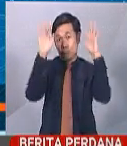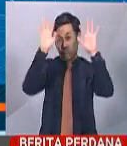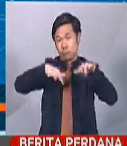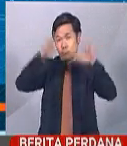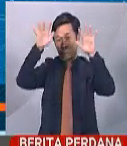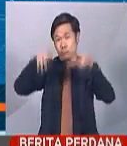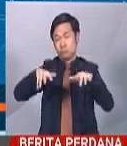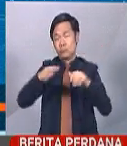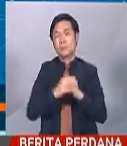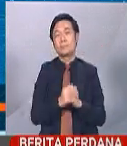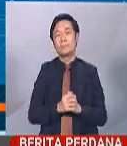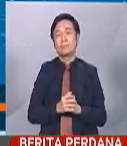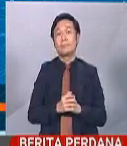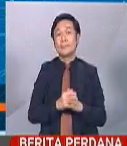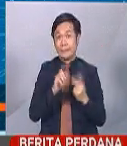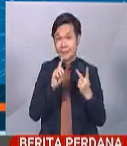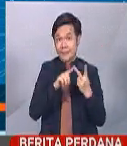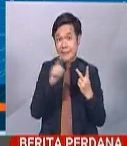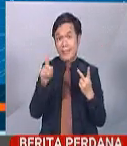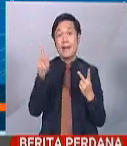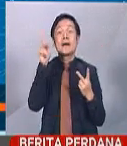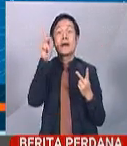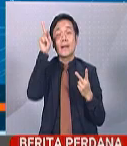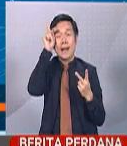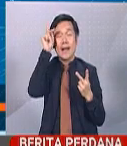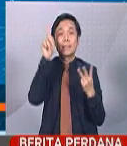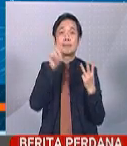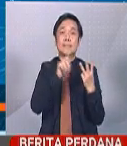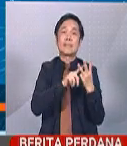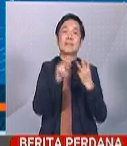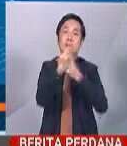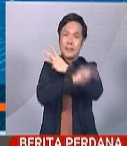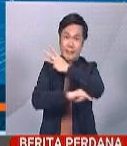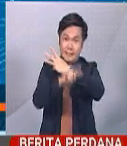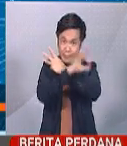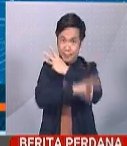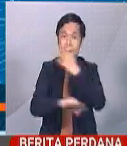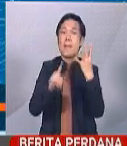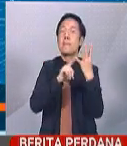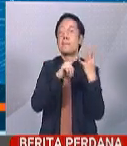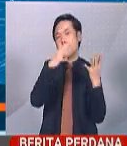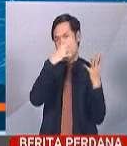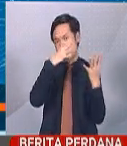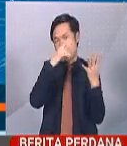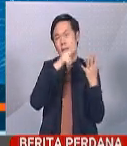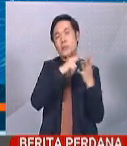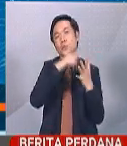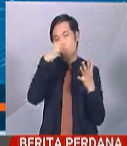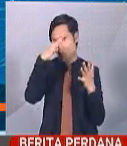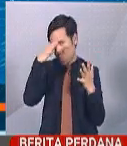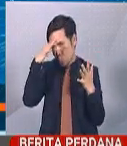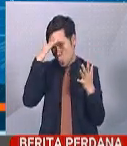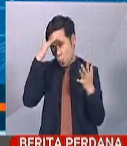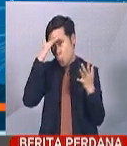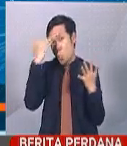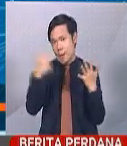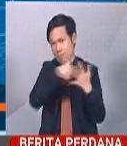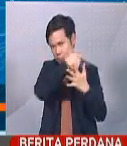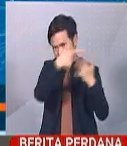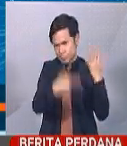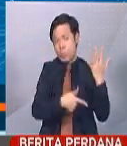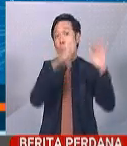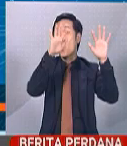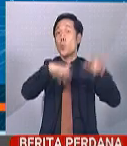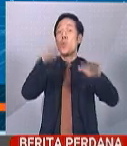satu dua tempat melibatkan kawasan di Kelantan, Negeri Sembilan, Melaka dan juga Johor. Keadaan hujan yang